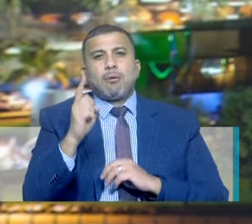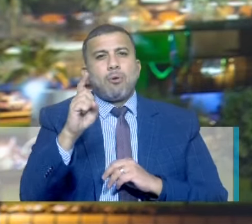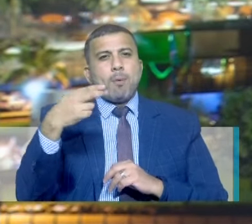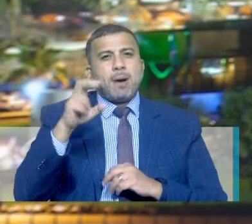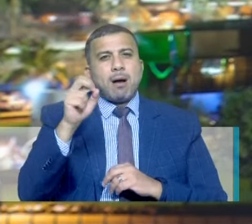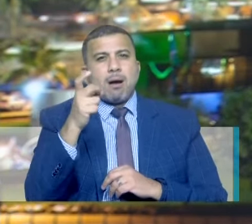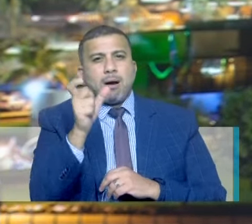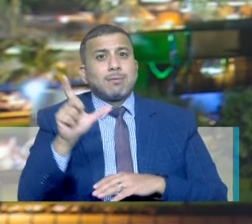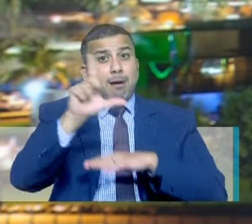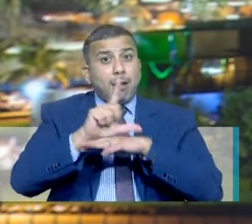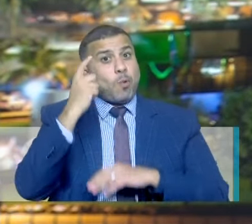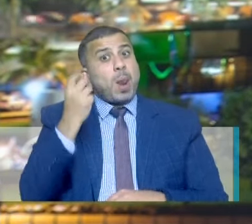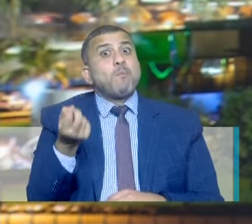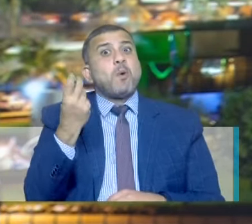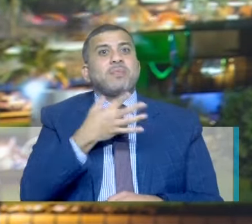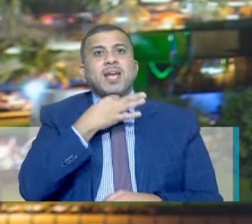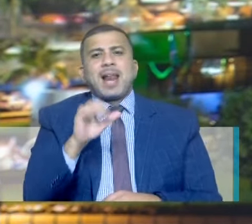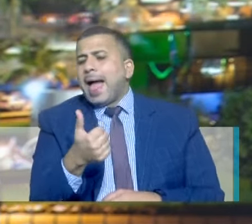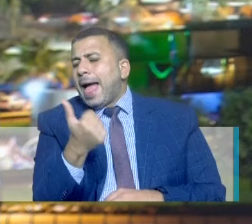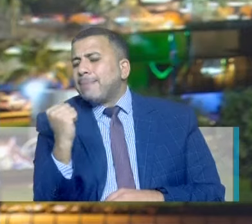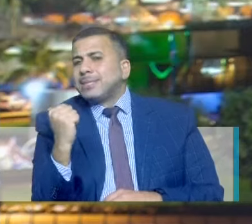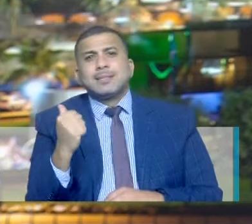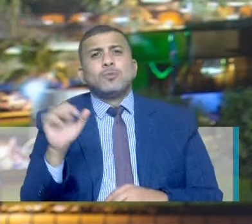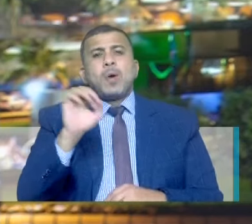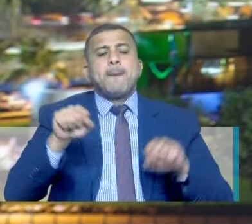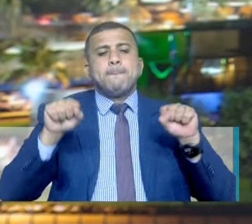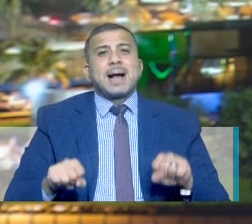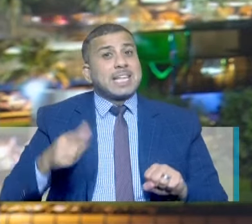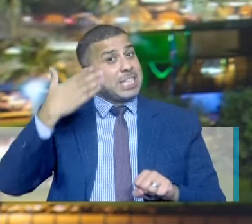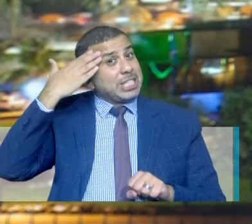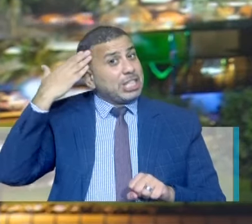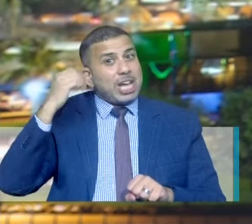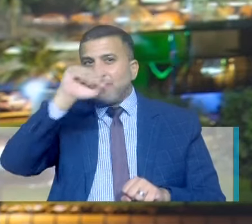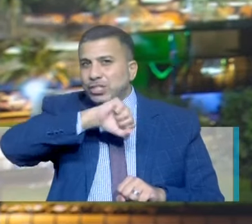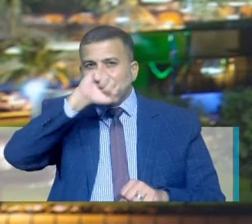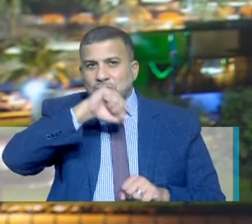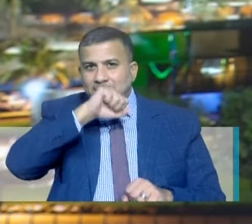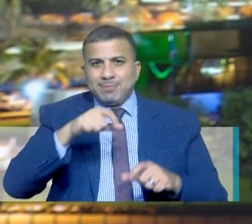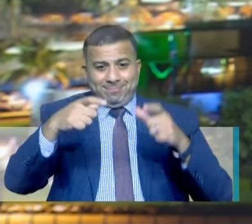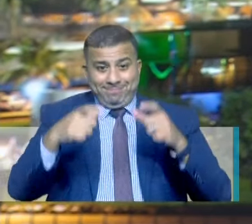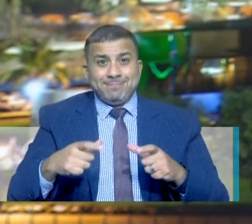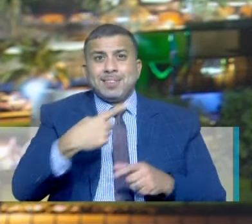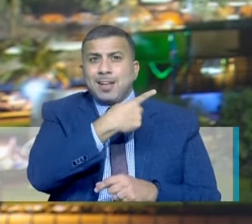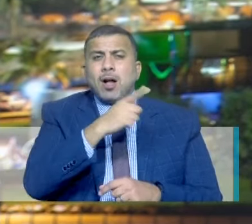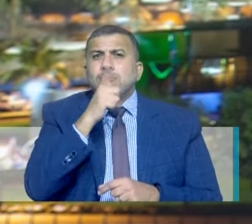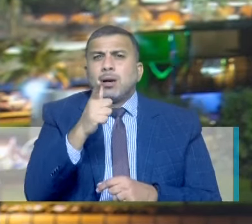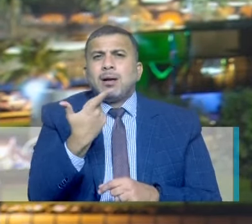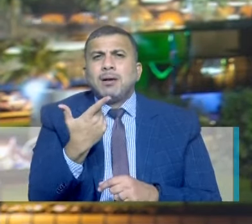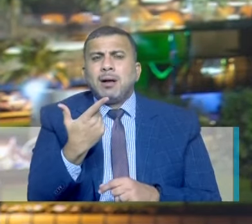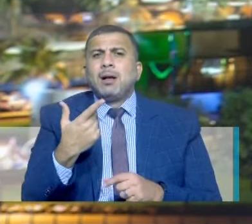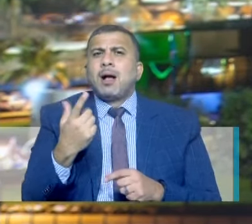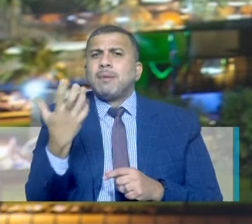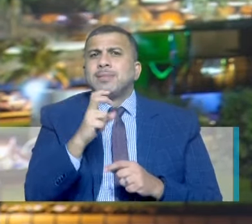لصناعة القادة والمبتكرين أمس بمقر المجلس الاستشاري في الشارقة الجلسة الختامية لدور